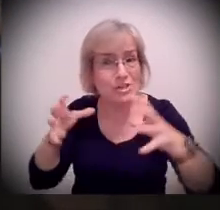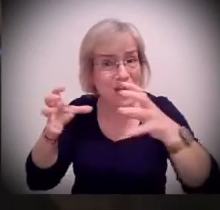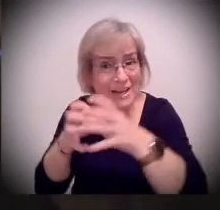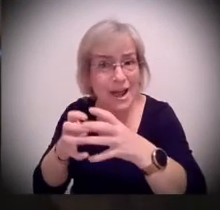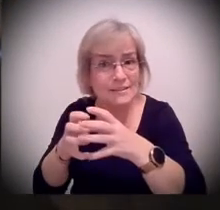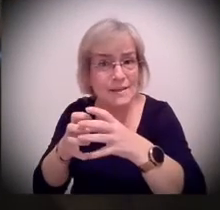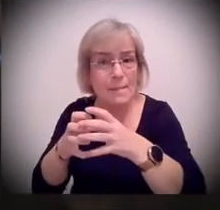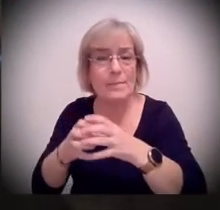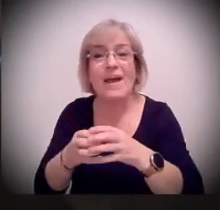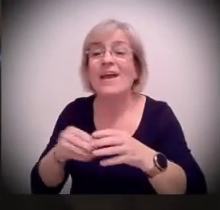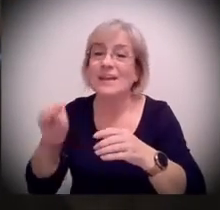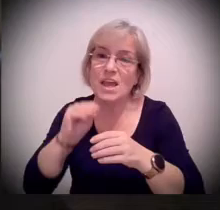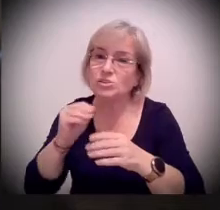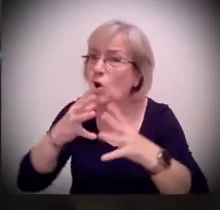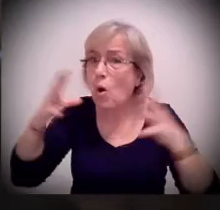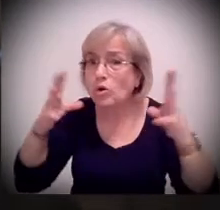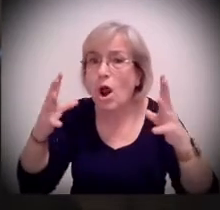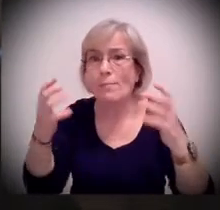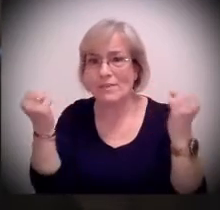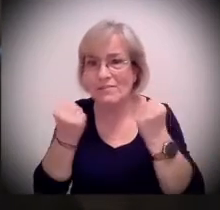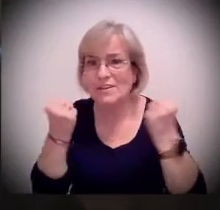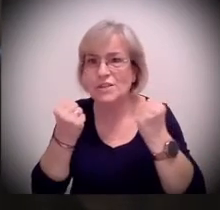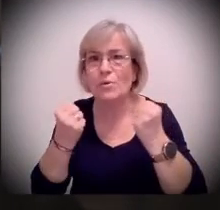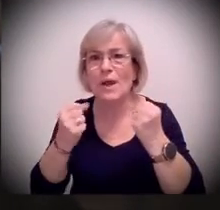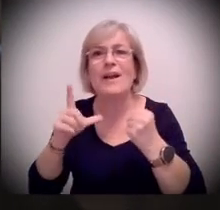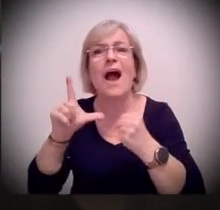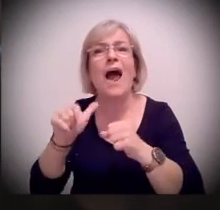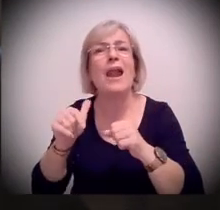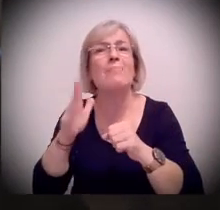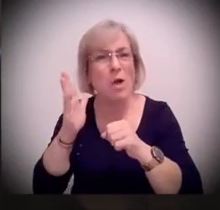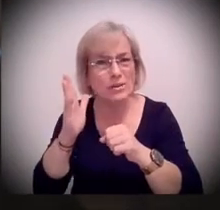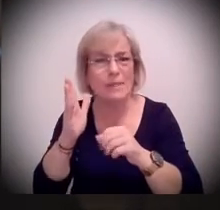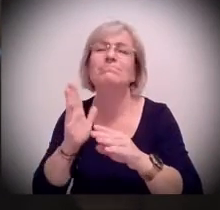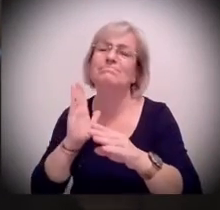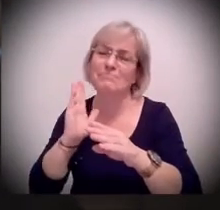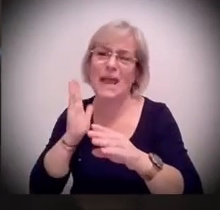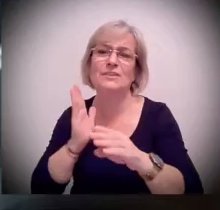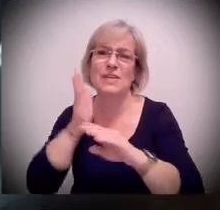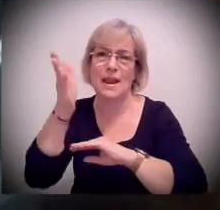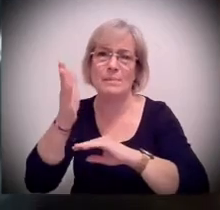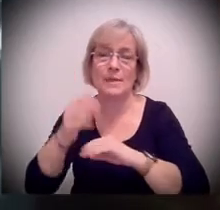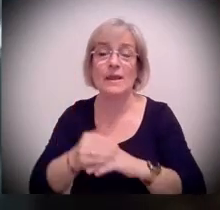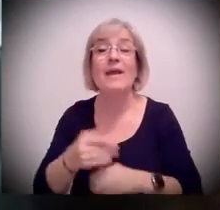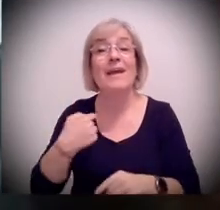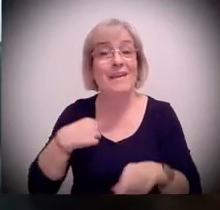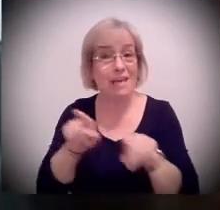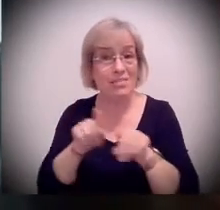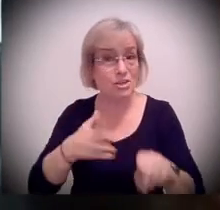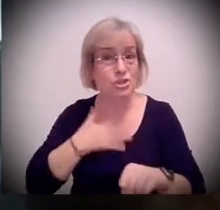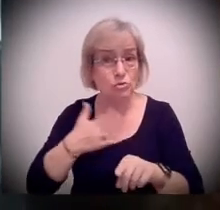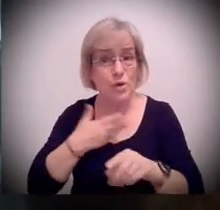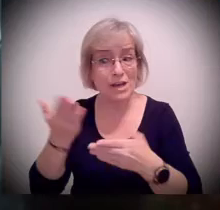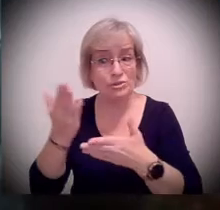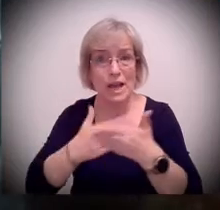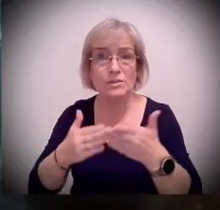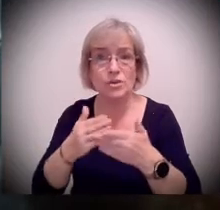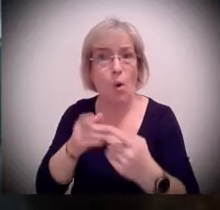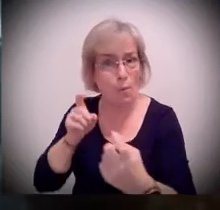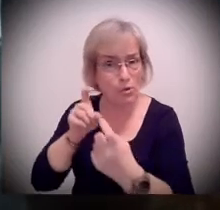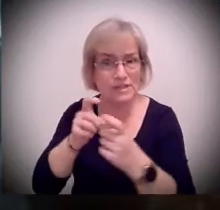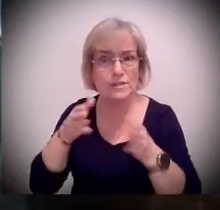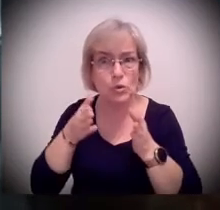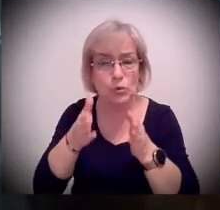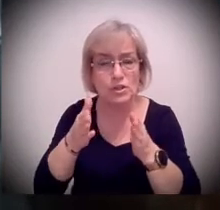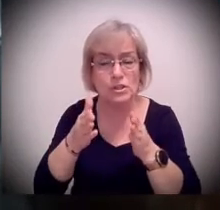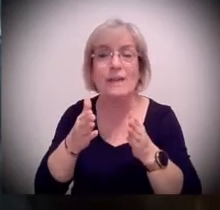się razem. Jeszcze ogromny wysiłek, ale potem będzie lepiej. Bo też się czuję częścią opozycji ulicznej.